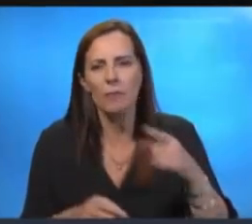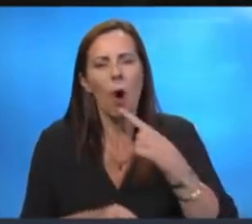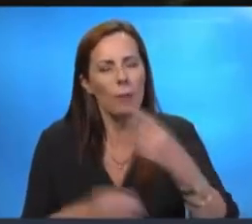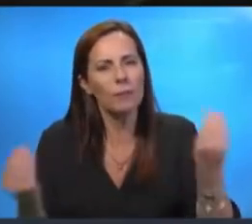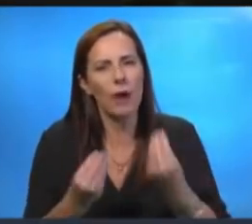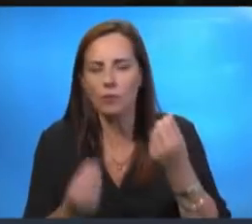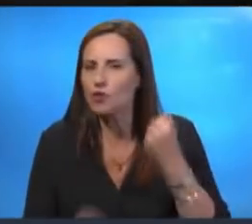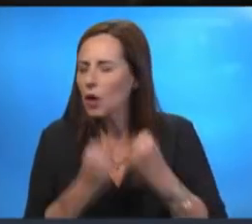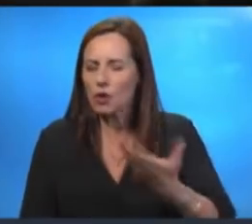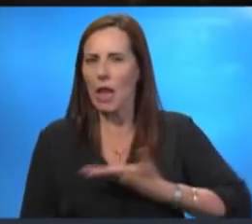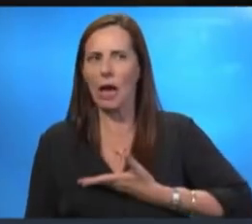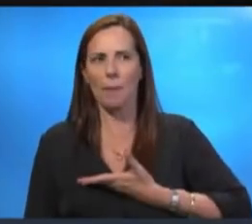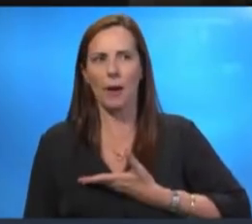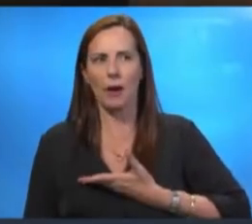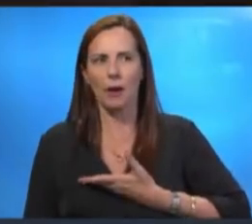שקשה לעכל.